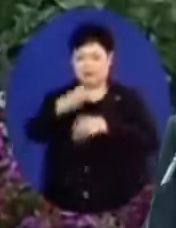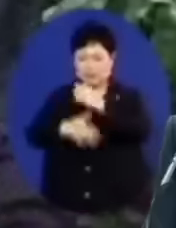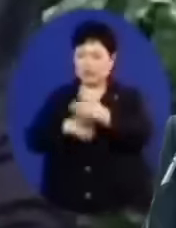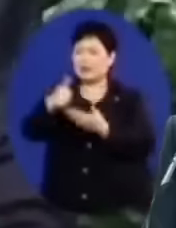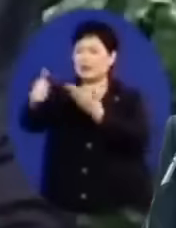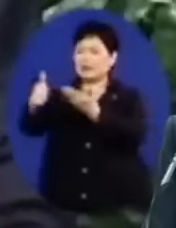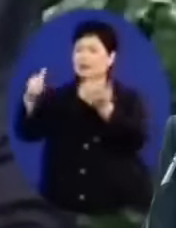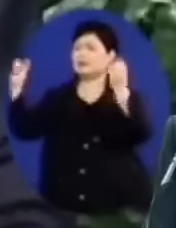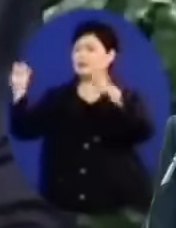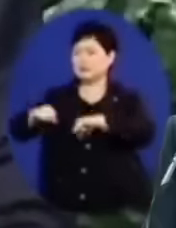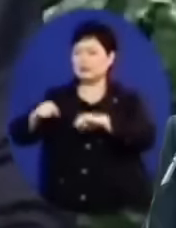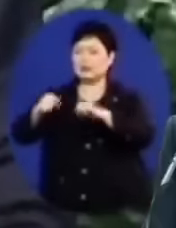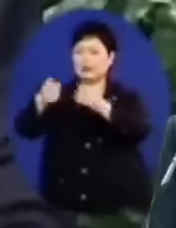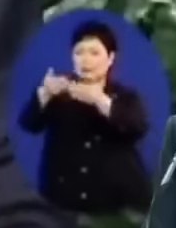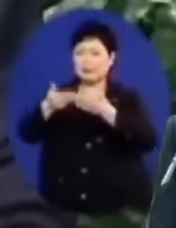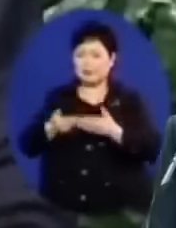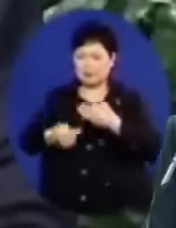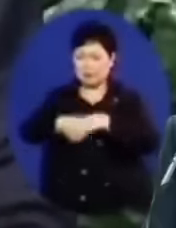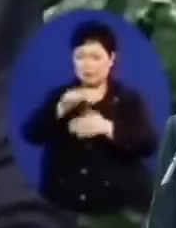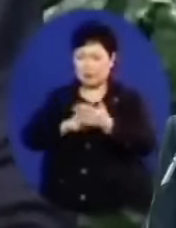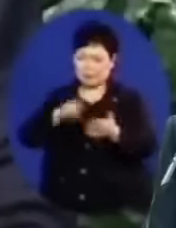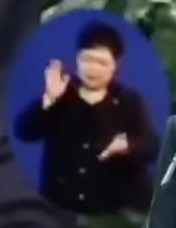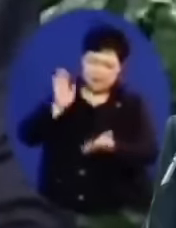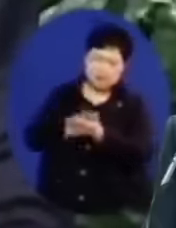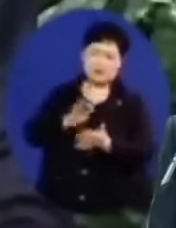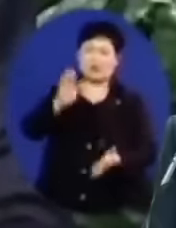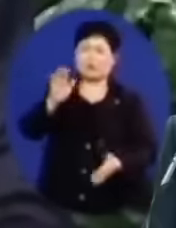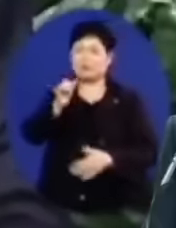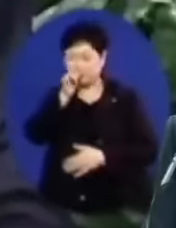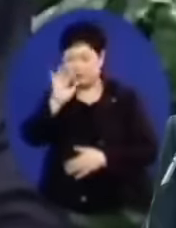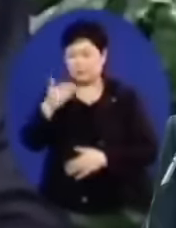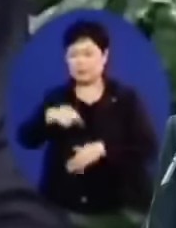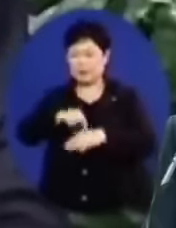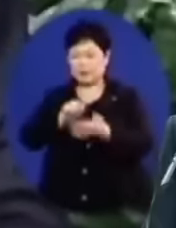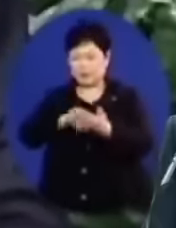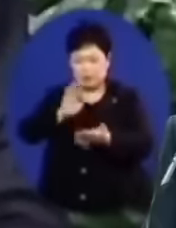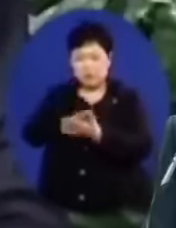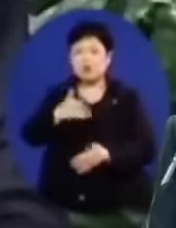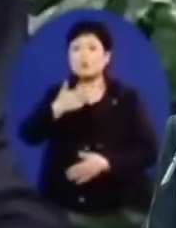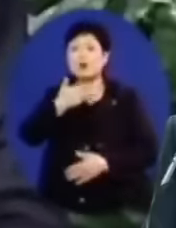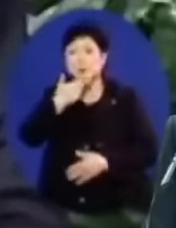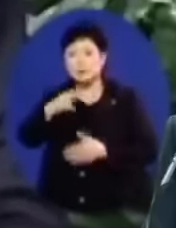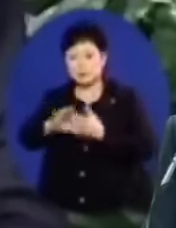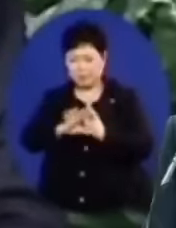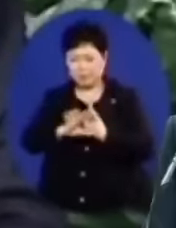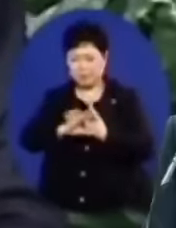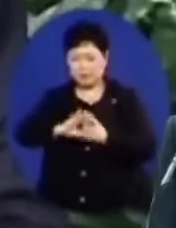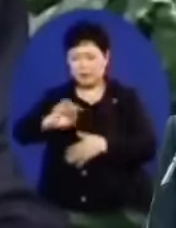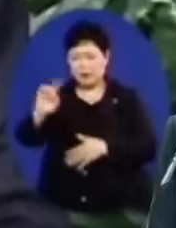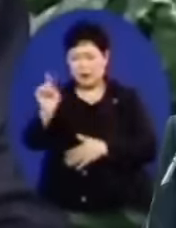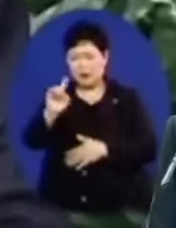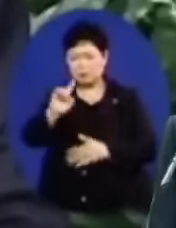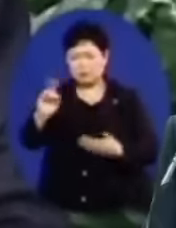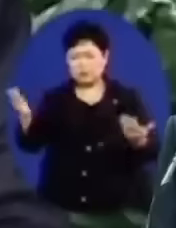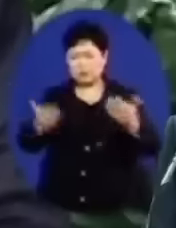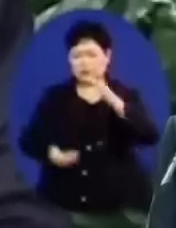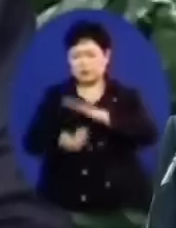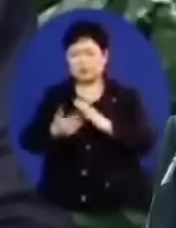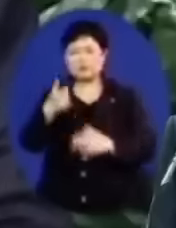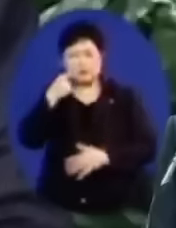하나님께 응답받겠다는 마음의 열정이 있어야 되는 것입니다. 마음의 열정이 없으면 아무것도 안 돼요.